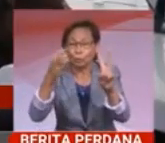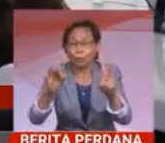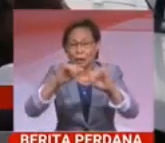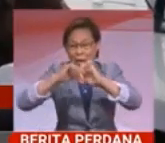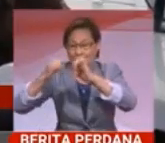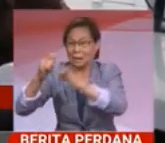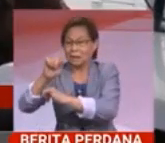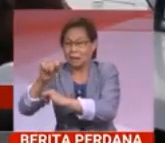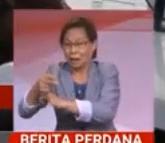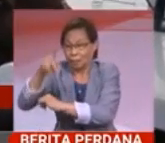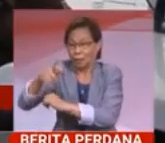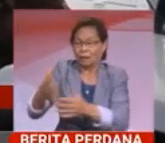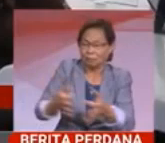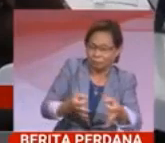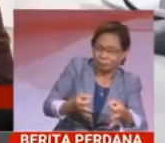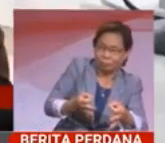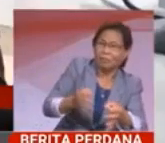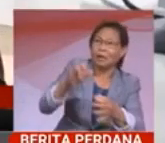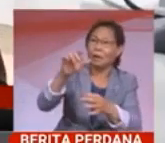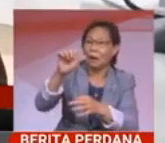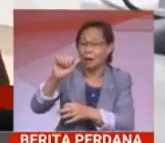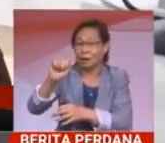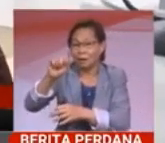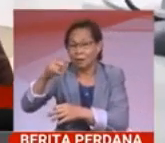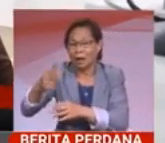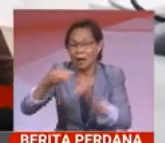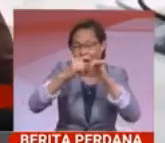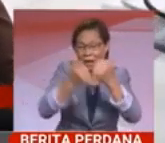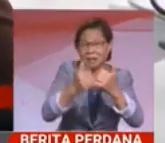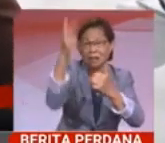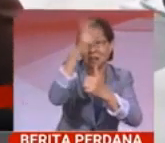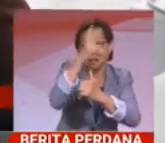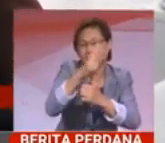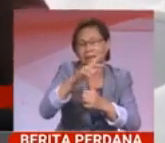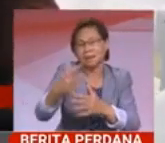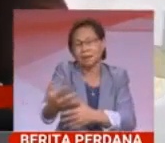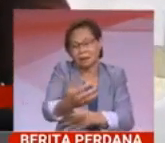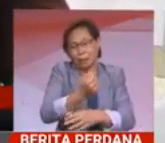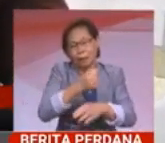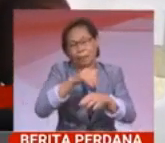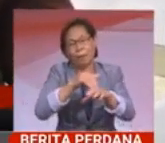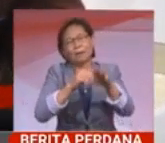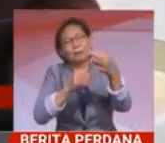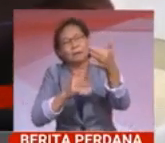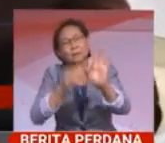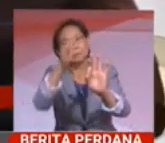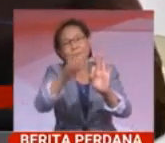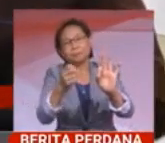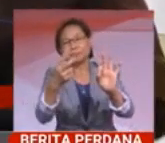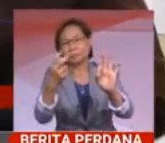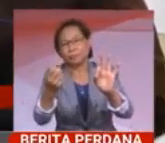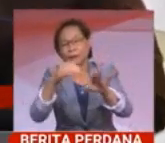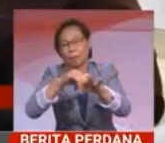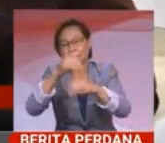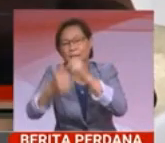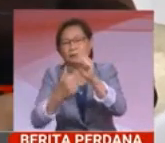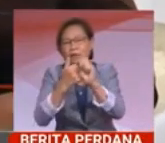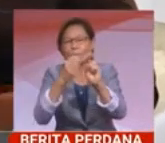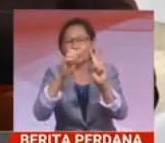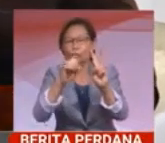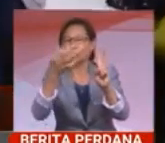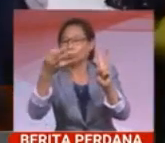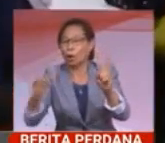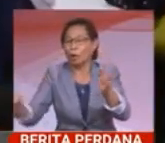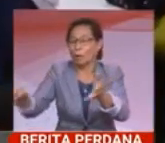perlu mendapat ulasan daripada agency kerajaan berkaitan yang hanya diperoleh pada 19 di jungle tahun lalu